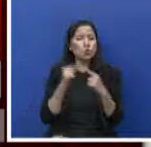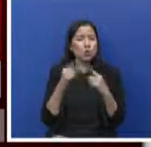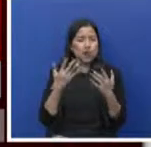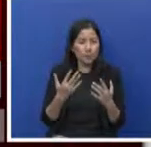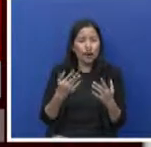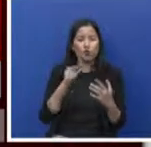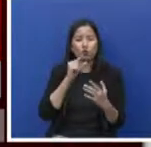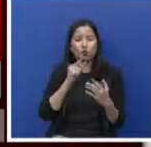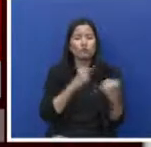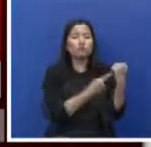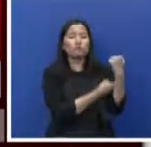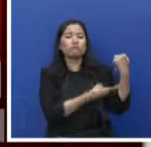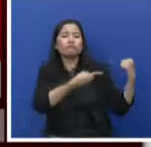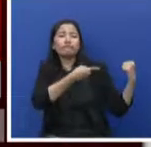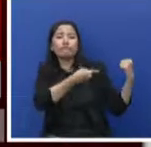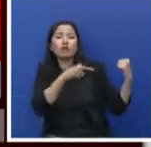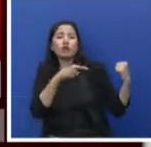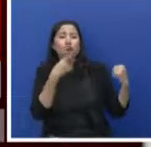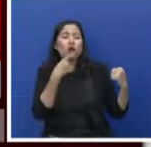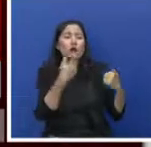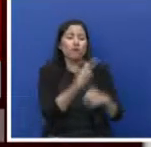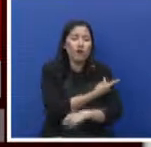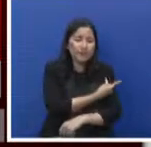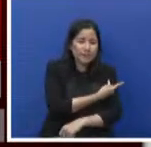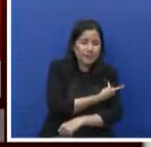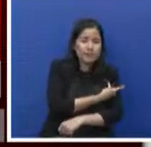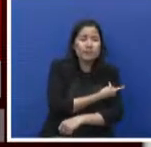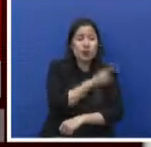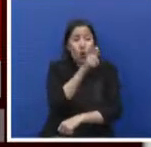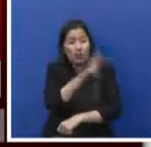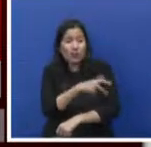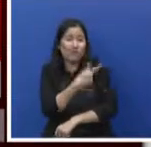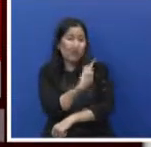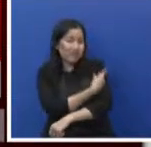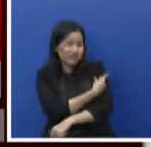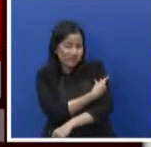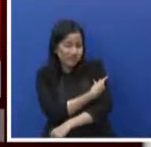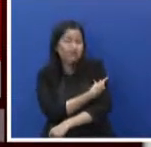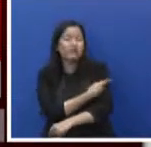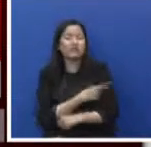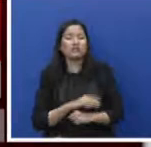yang diberikan dari sisi jumlah vaksin, vaksinator, dan lain-lain. Ini kita juga